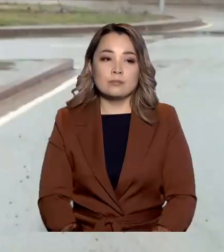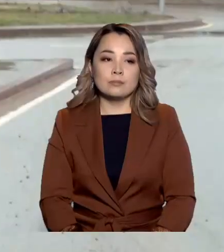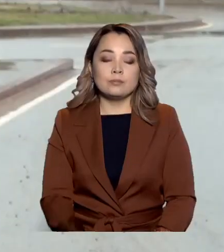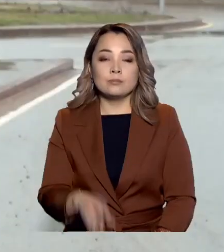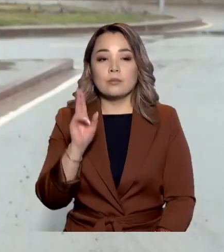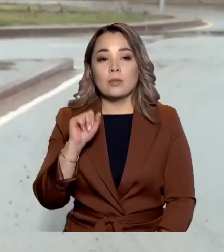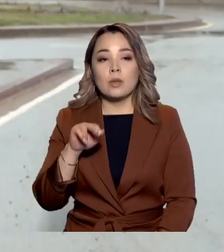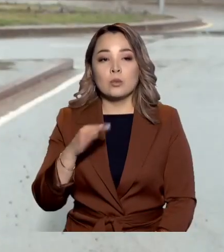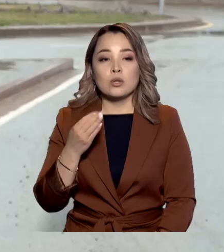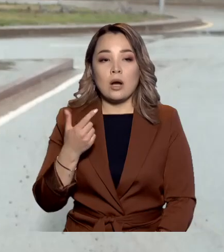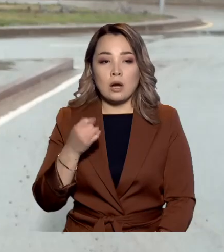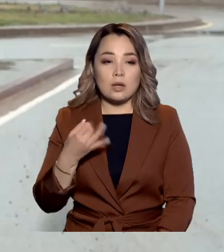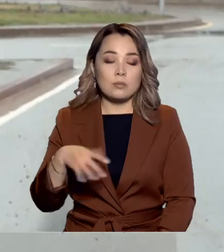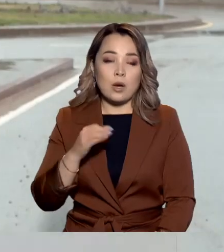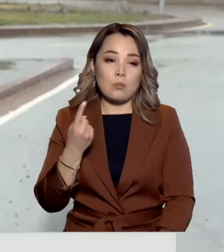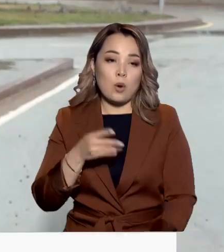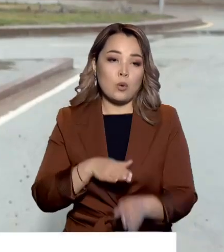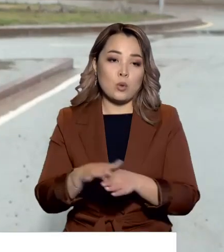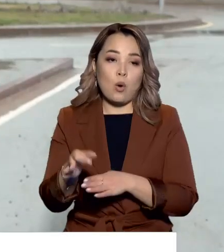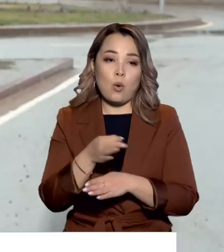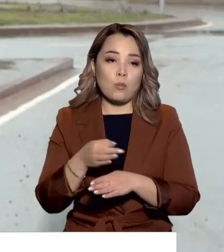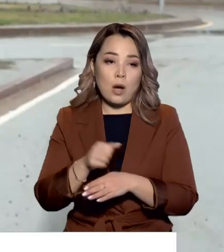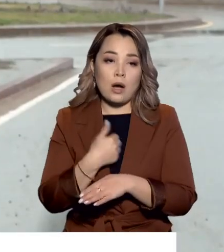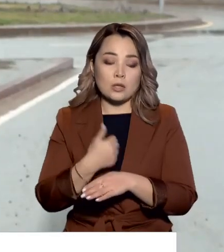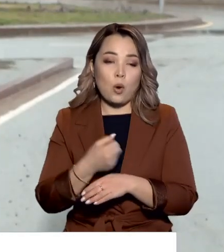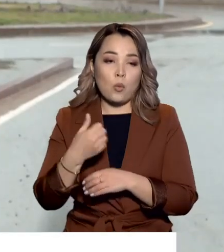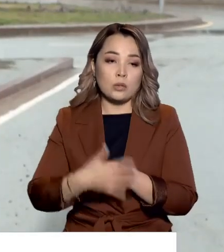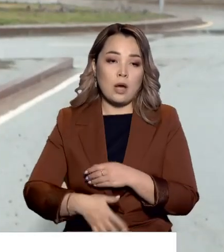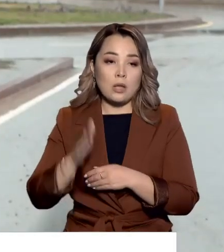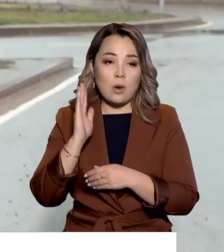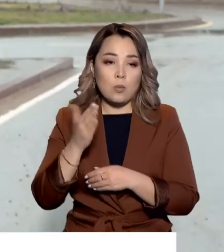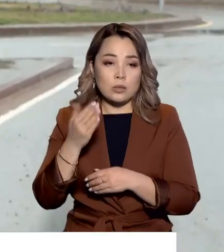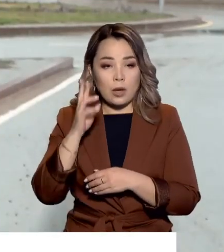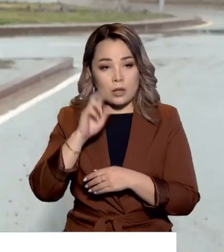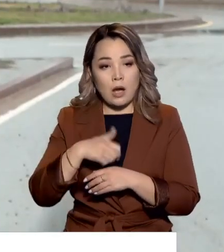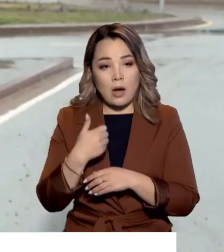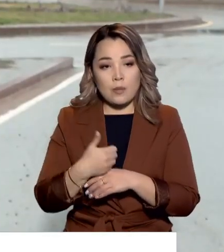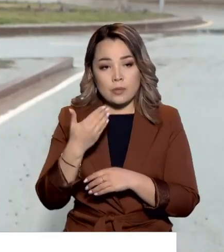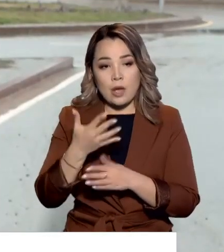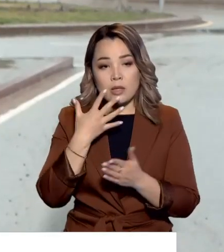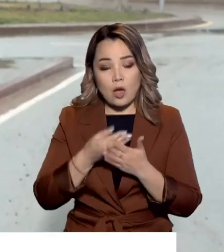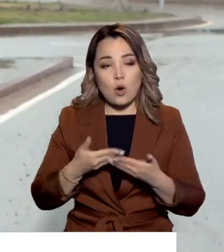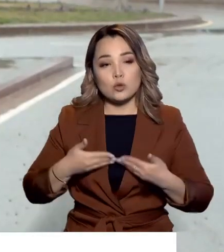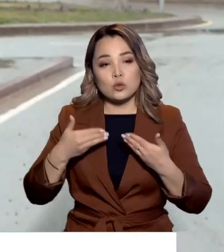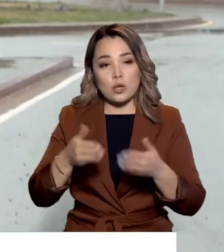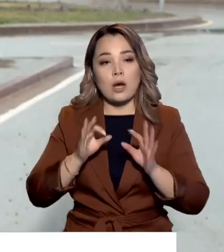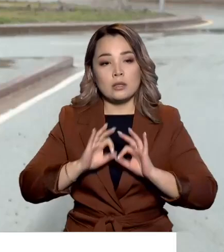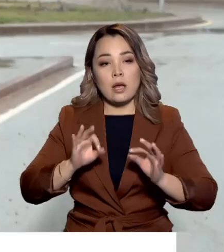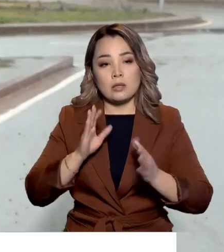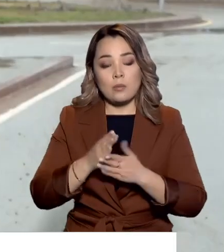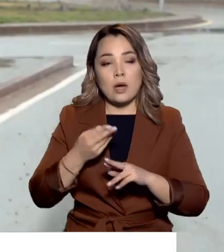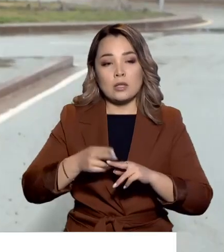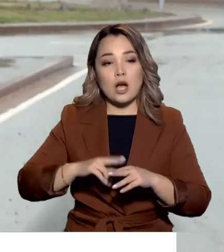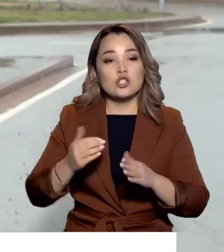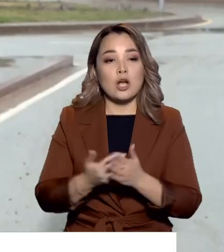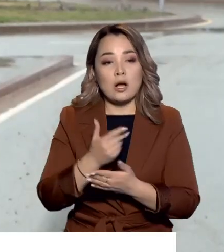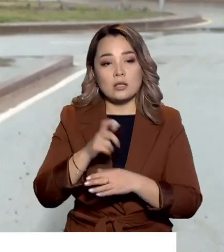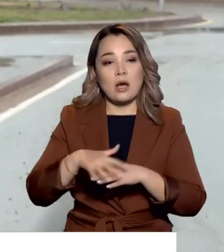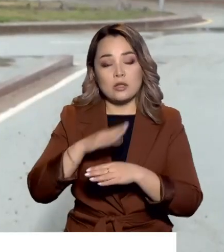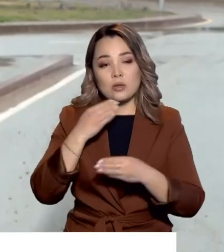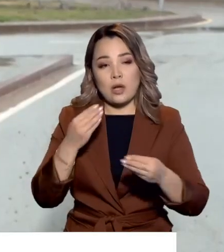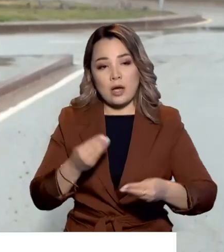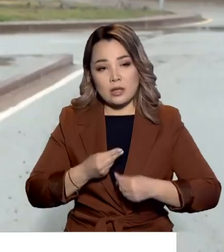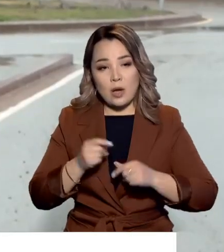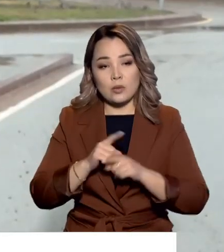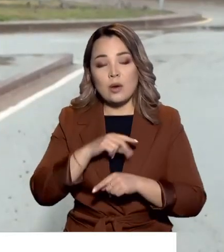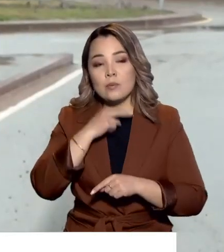Қапшағай қаласы енді бүтін бір облыстың әкімшілік орталығы болады. Мемлекет басшысы осындай ұсыныс айтты. Бұл жаңалық халықтың көңілінен